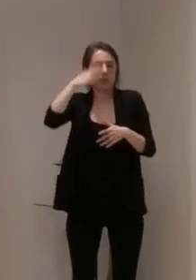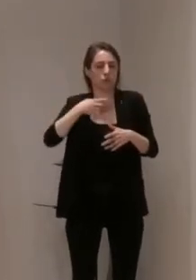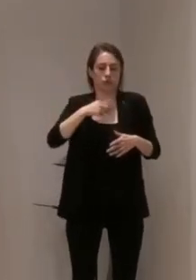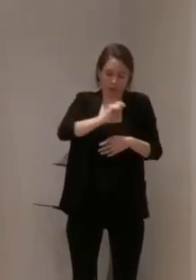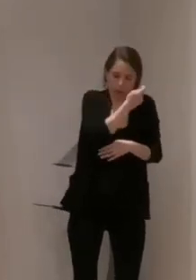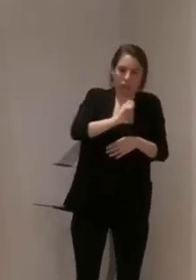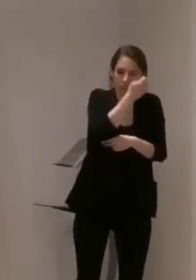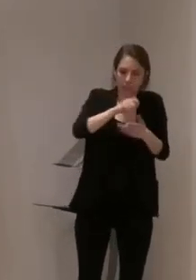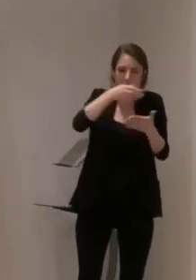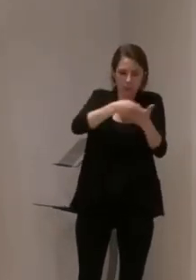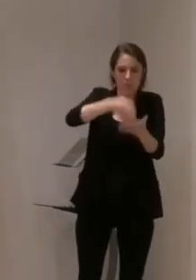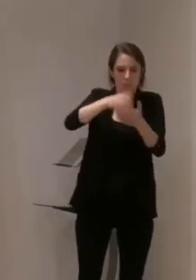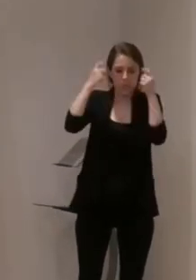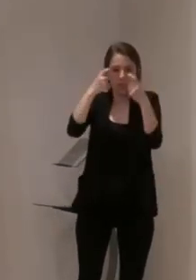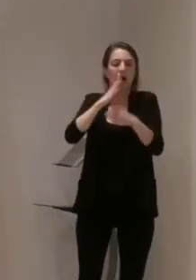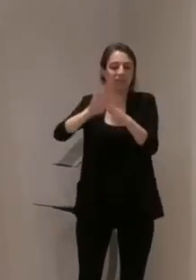que hem d'aconseguir.